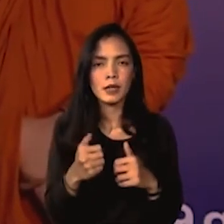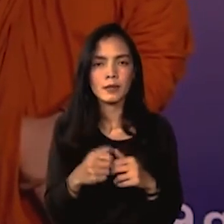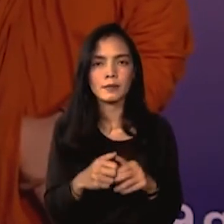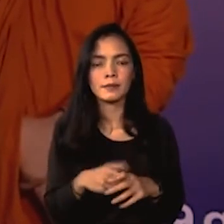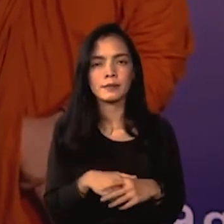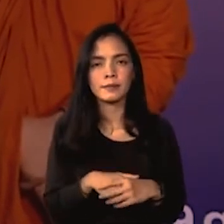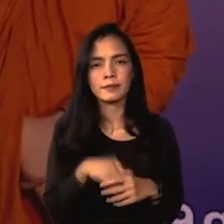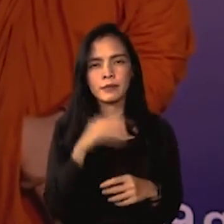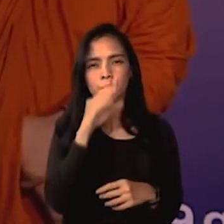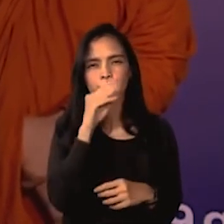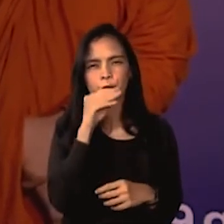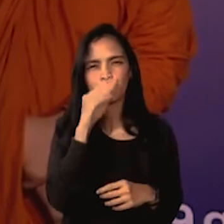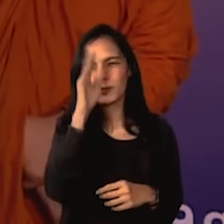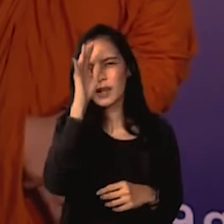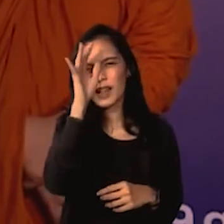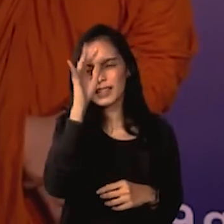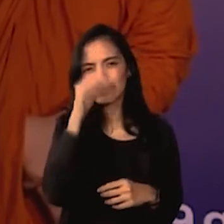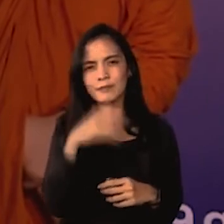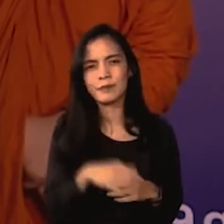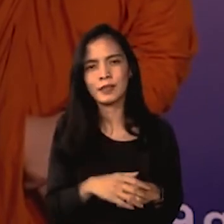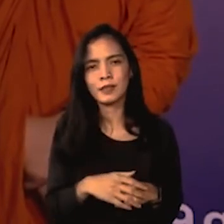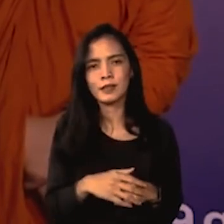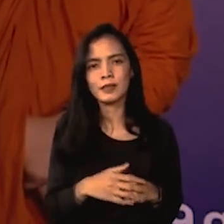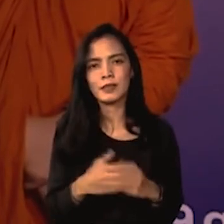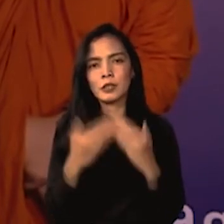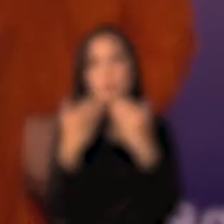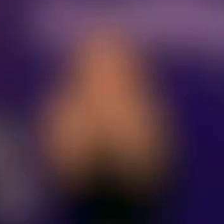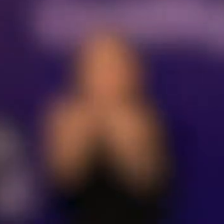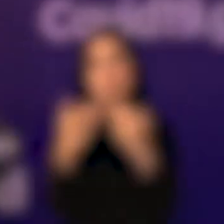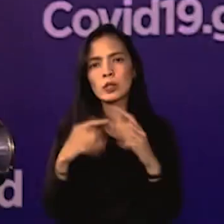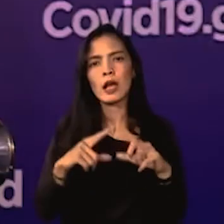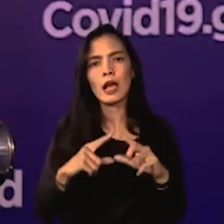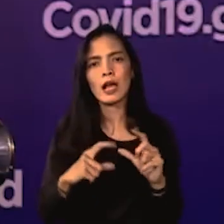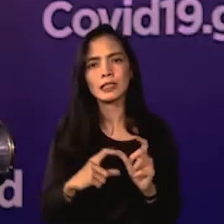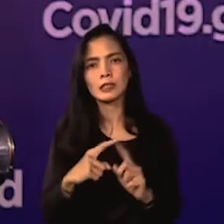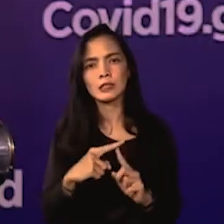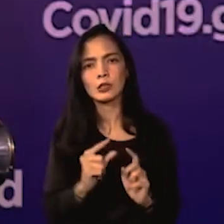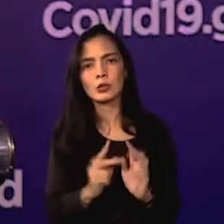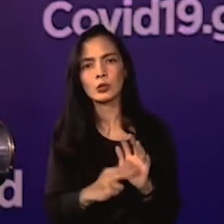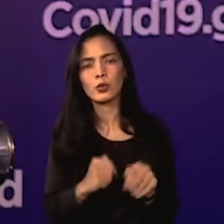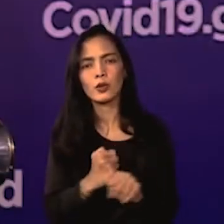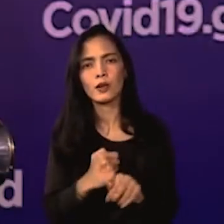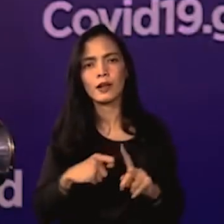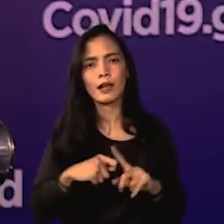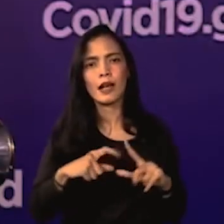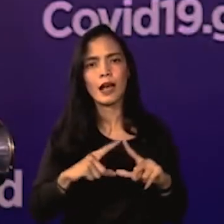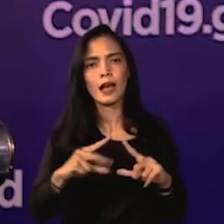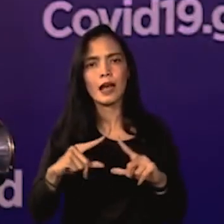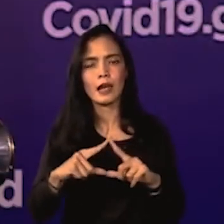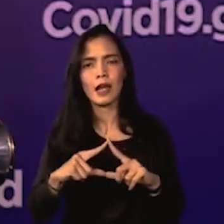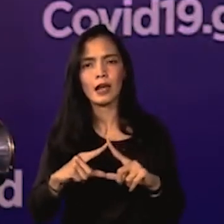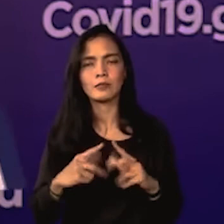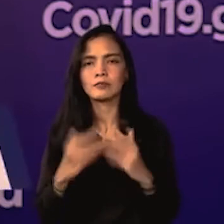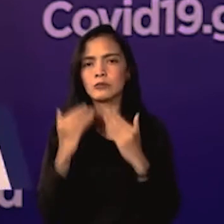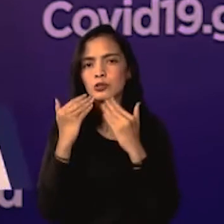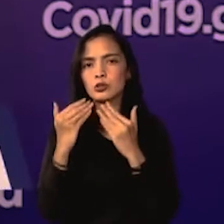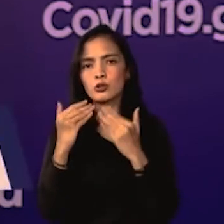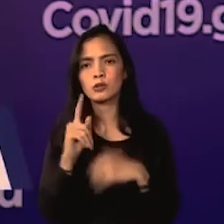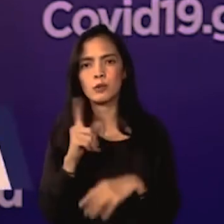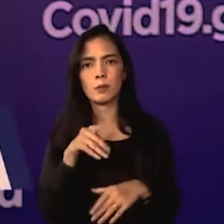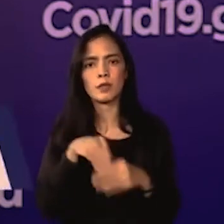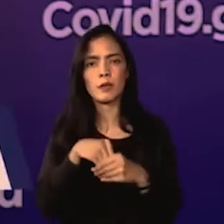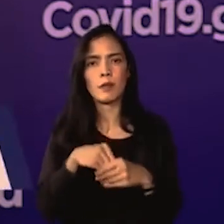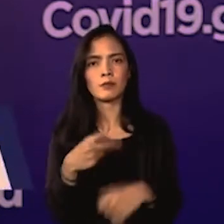Angayu bagia Astungkare, kami sampaikan kepada Tuhan Yang Maha Kuasa bahwa kami ikut serta di